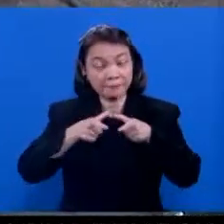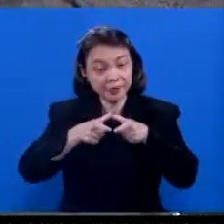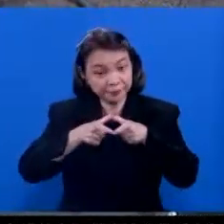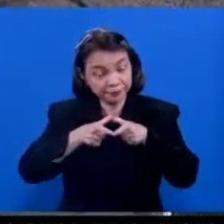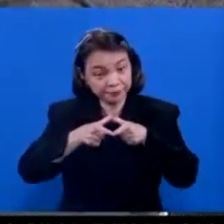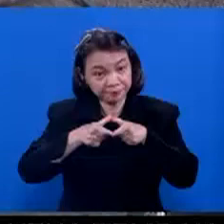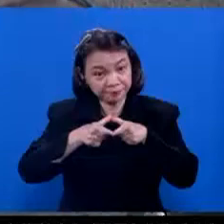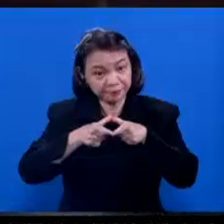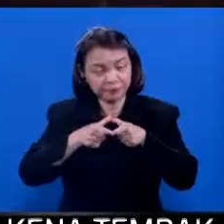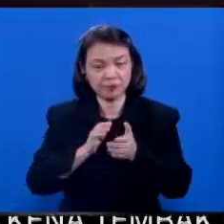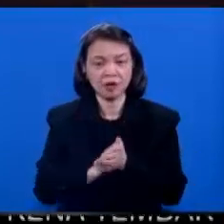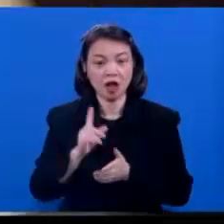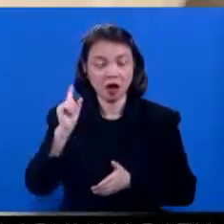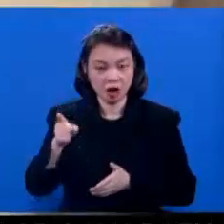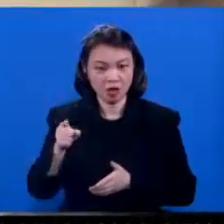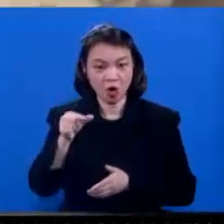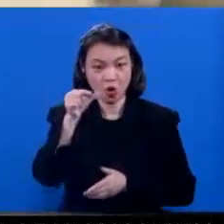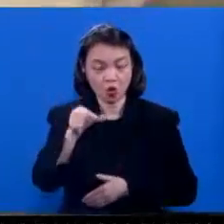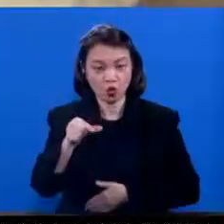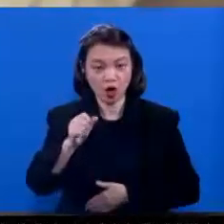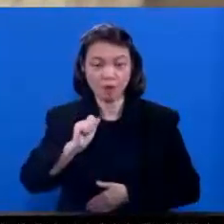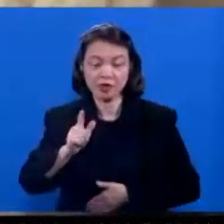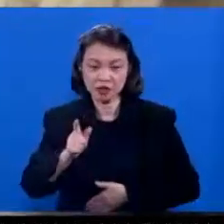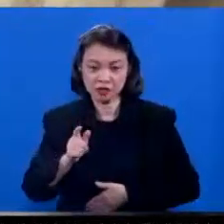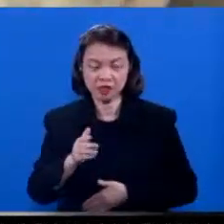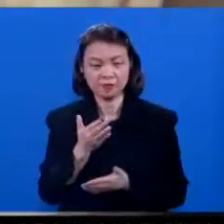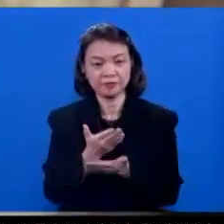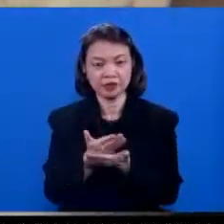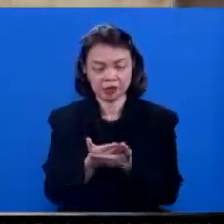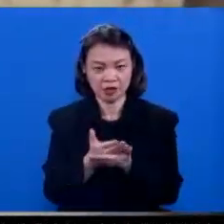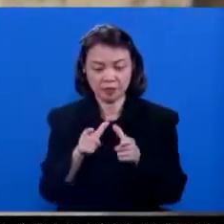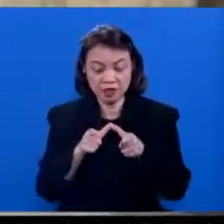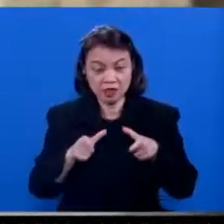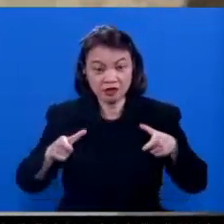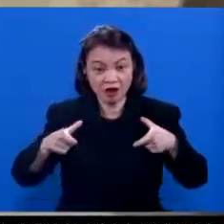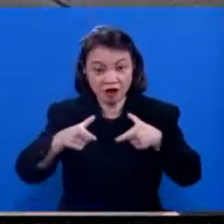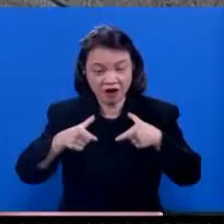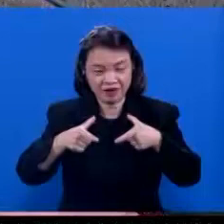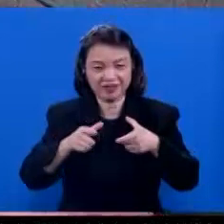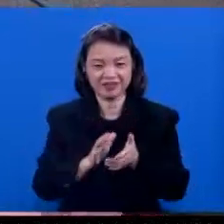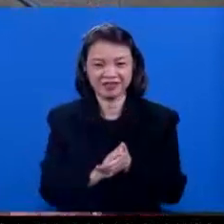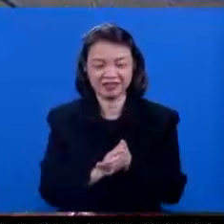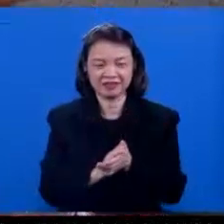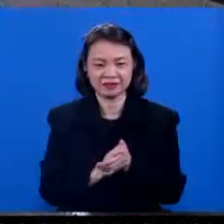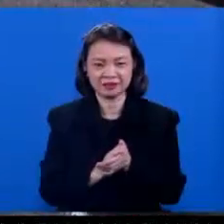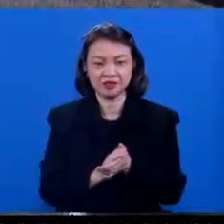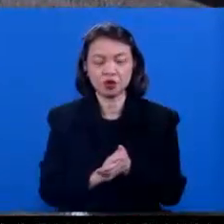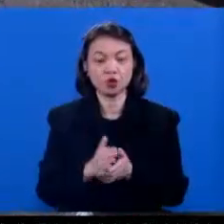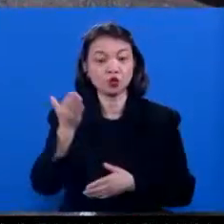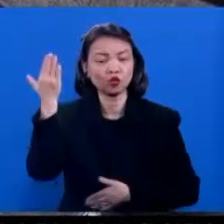ada pelanggan yang minta ada yang pinggirannya ya, terus dia jadi serabi ini sampai sekarang. Dulu